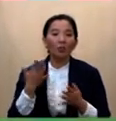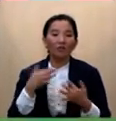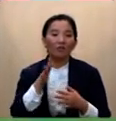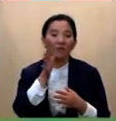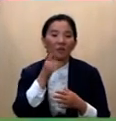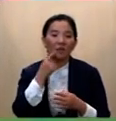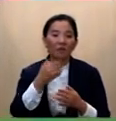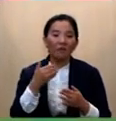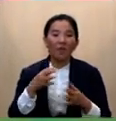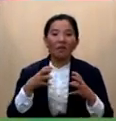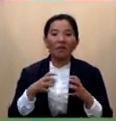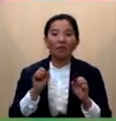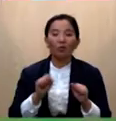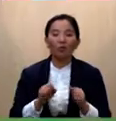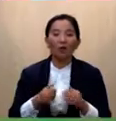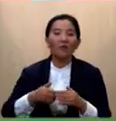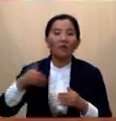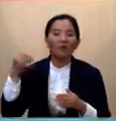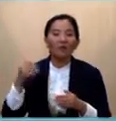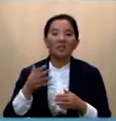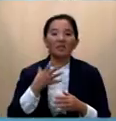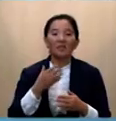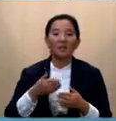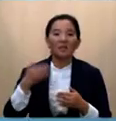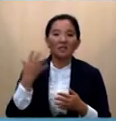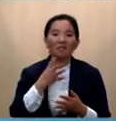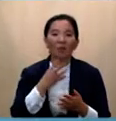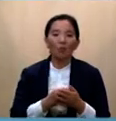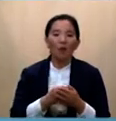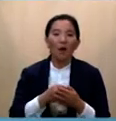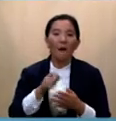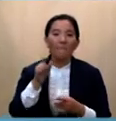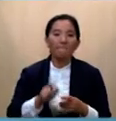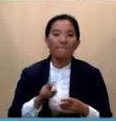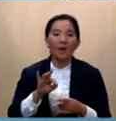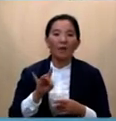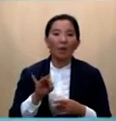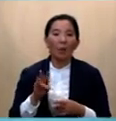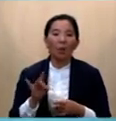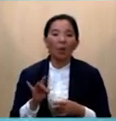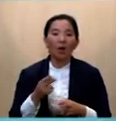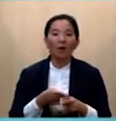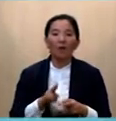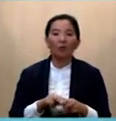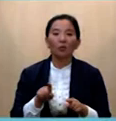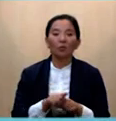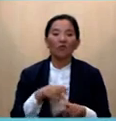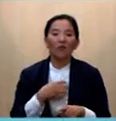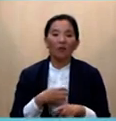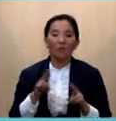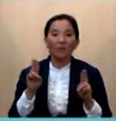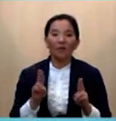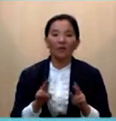теперь можно отдавать мяч назад своему партнеру. Это тоже важное